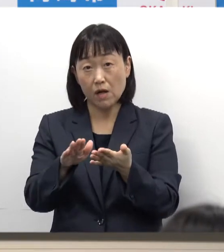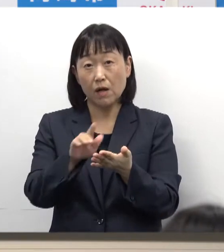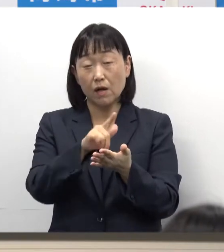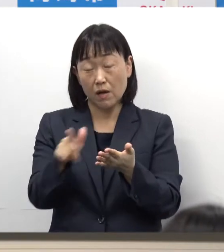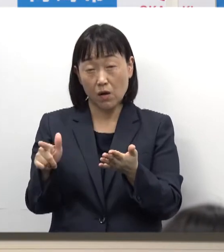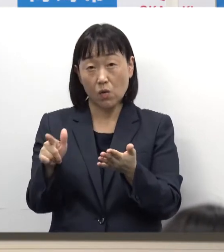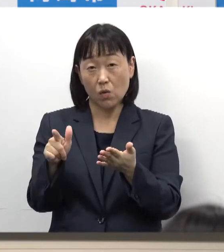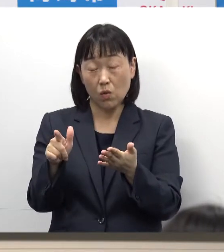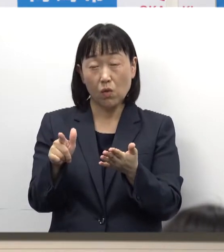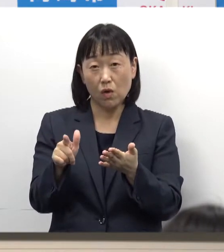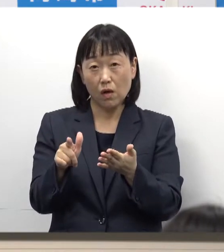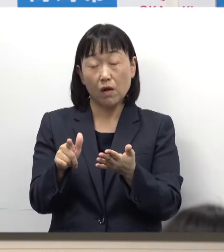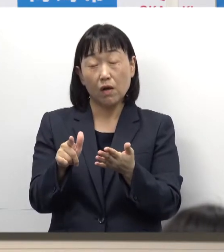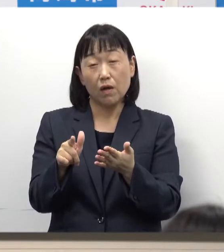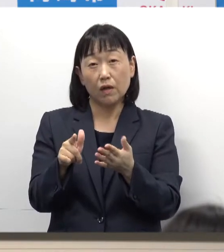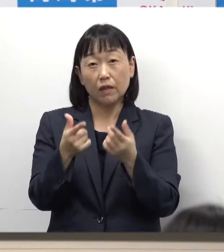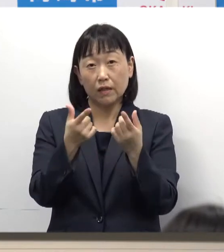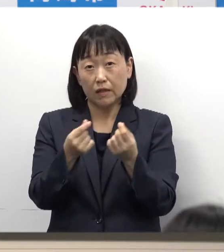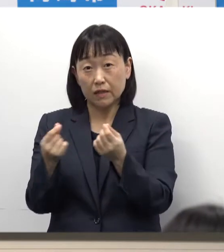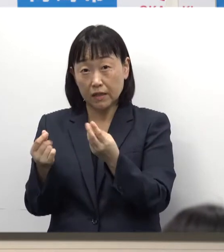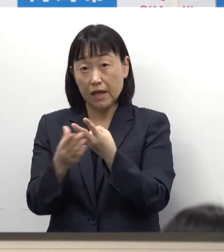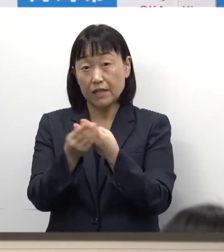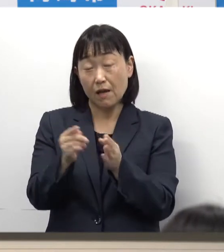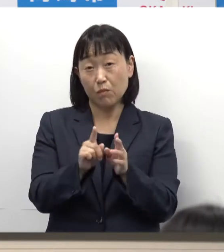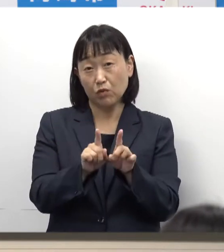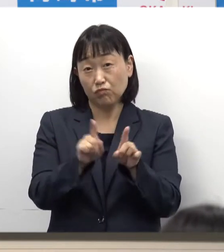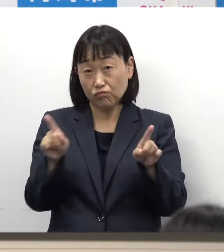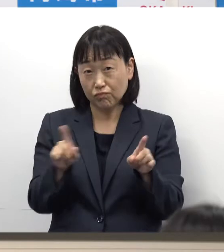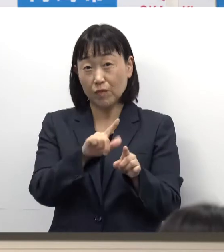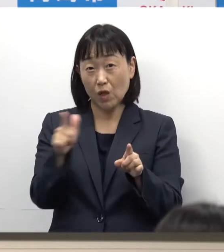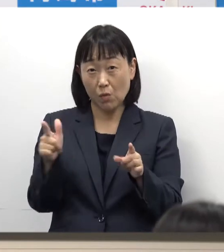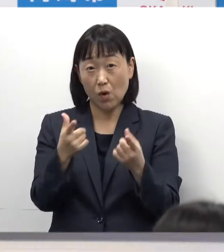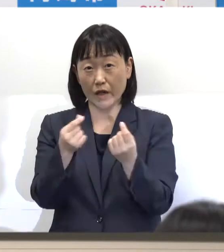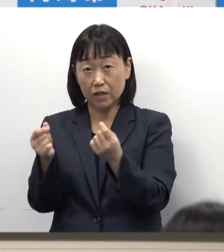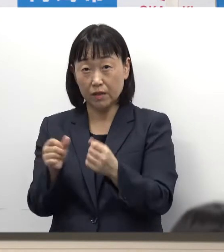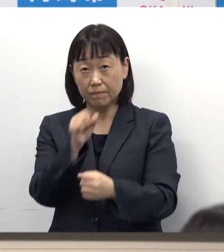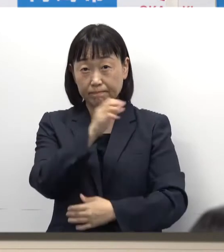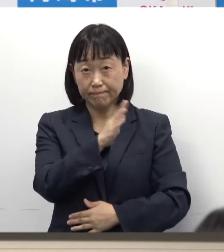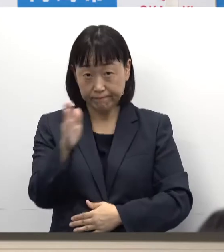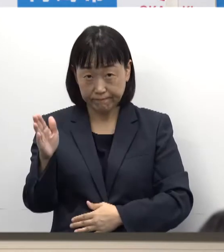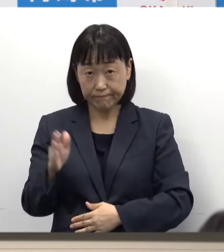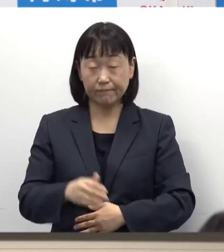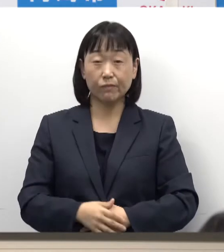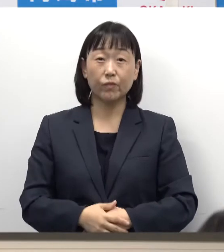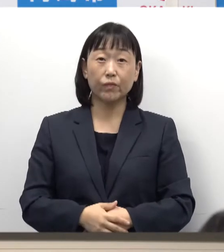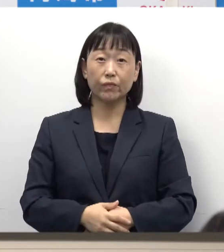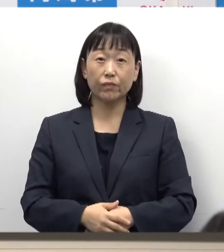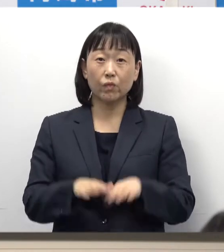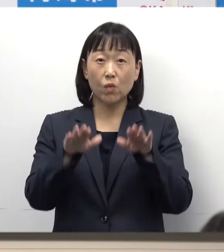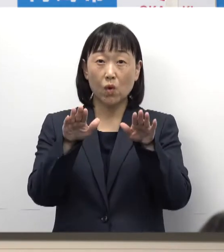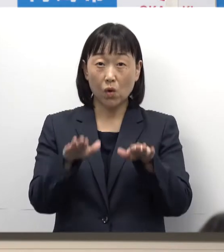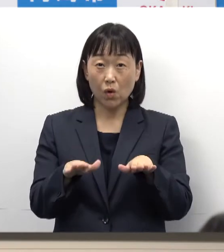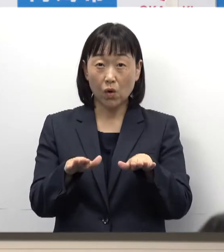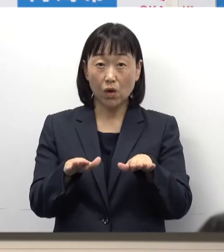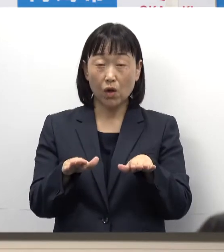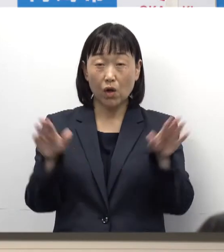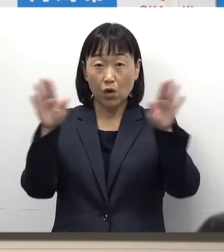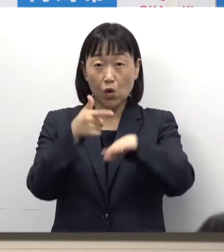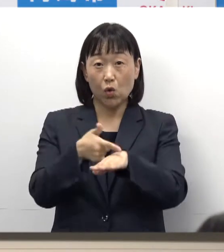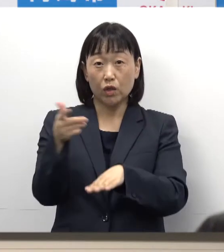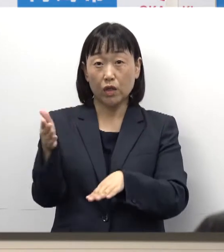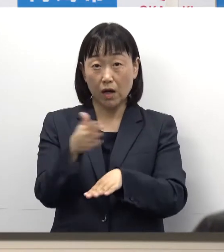など基本的な対策の徹底に今一度ご協力をいただくようお願い申し上げます本日午後6時より